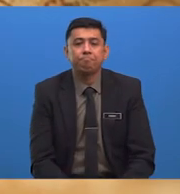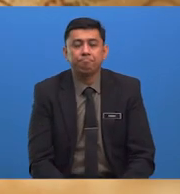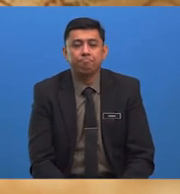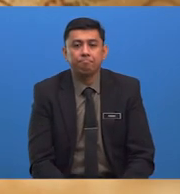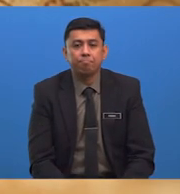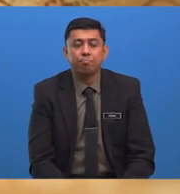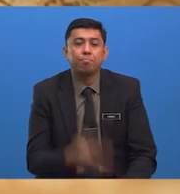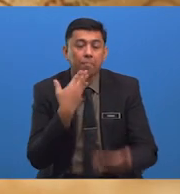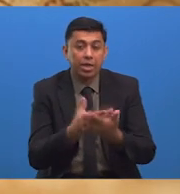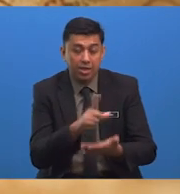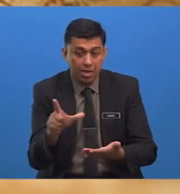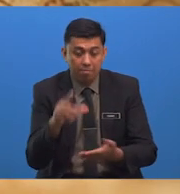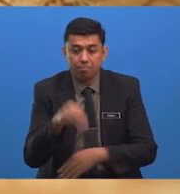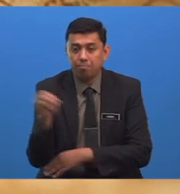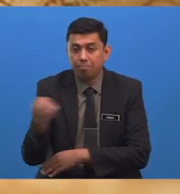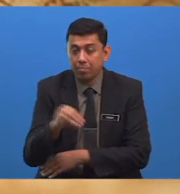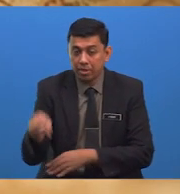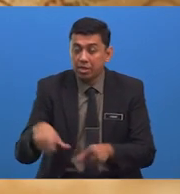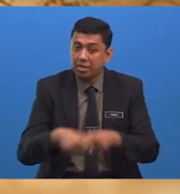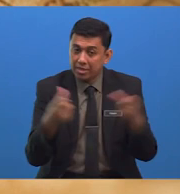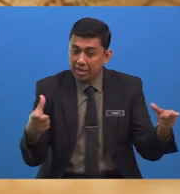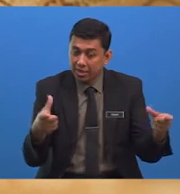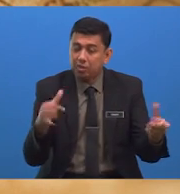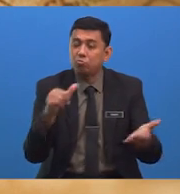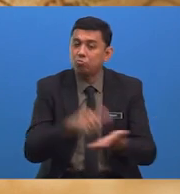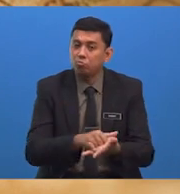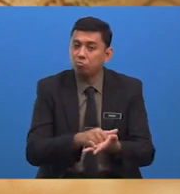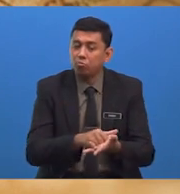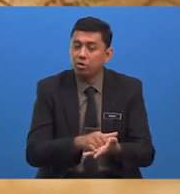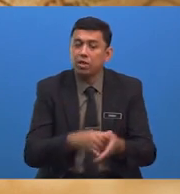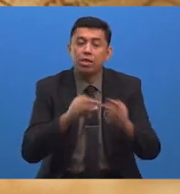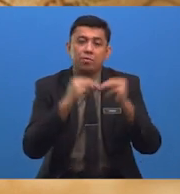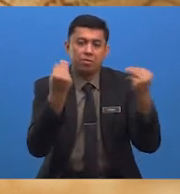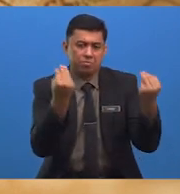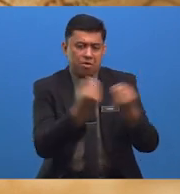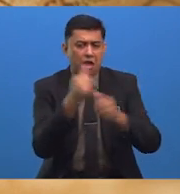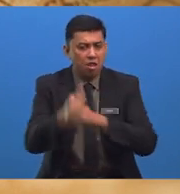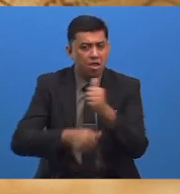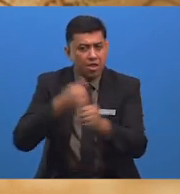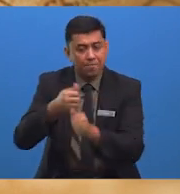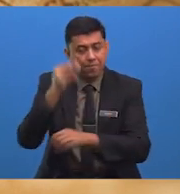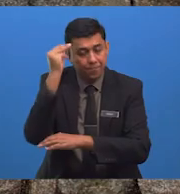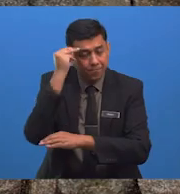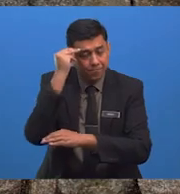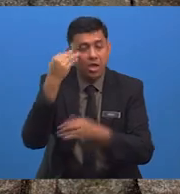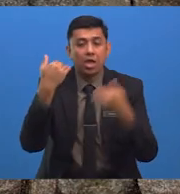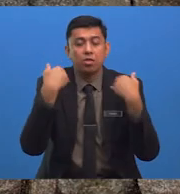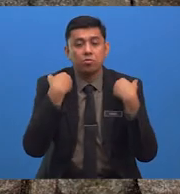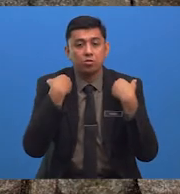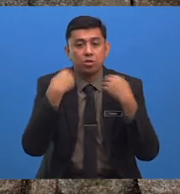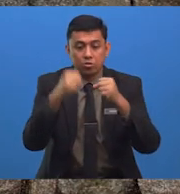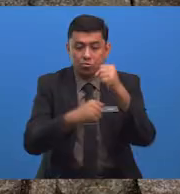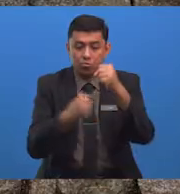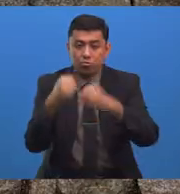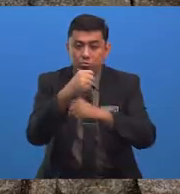Baiklah murid-murid, selain daripada seni bina, masyarakat Kerajaan Alam Melayu turut mempunyai struktur